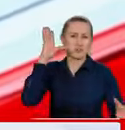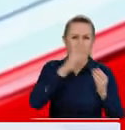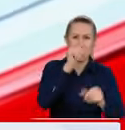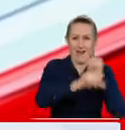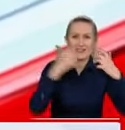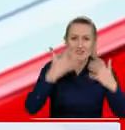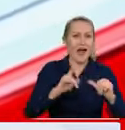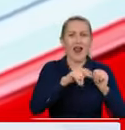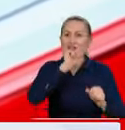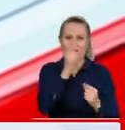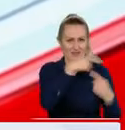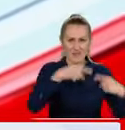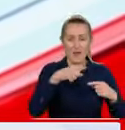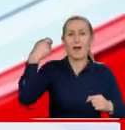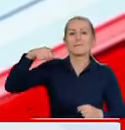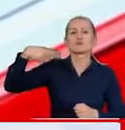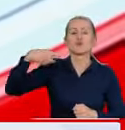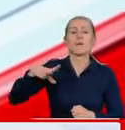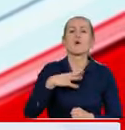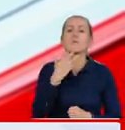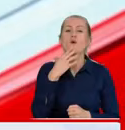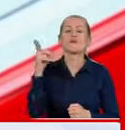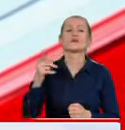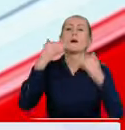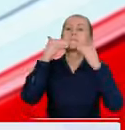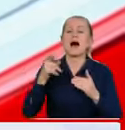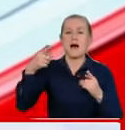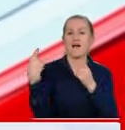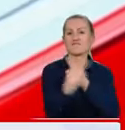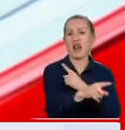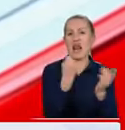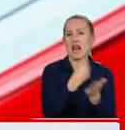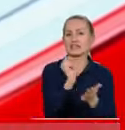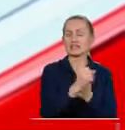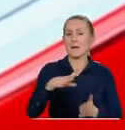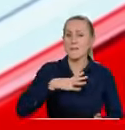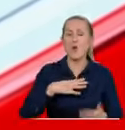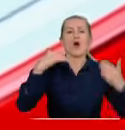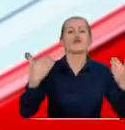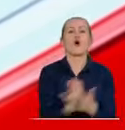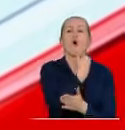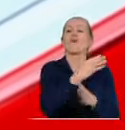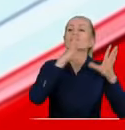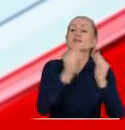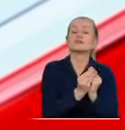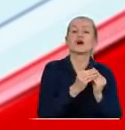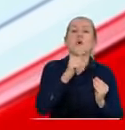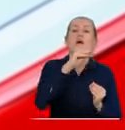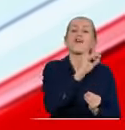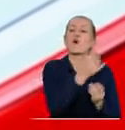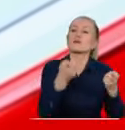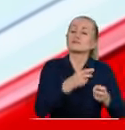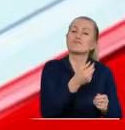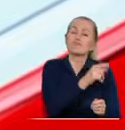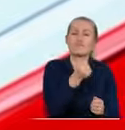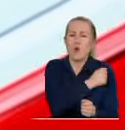mieli. Prezydent Andrzej Duda chwalił się, że to jego list sprawił, że ten nowy instrument zadłużania całej Unii Europejskiej jest stworzony. Pod